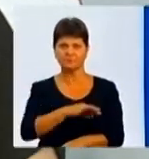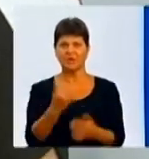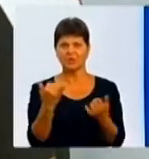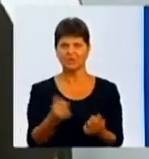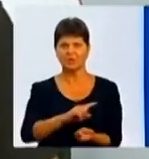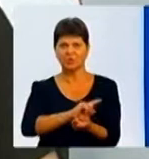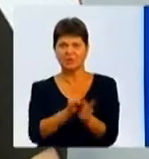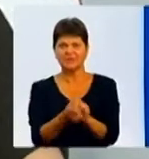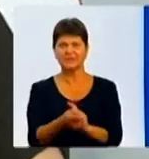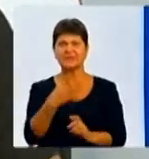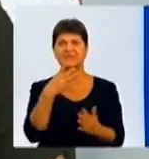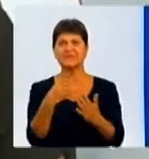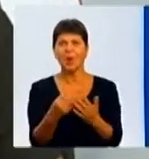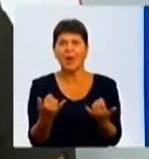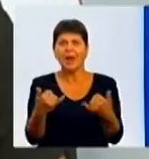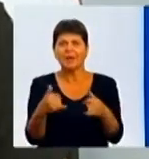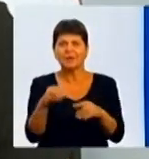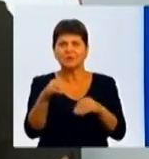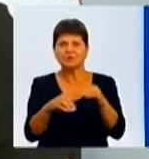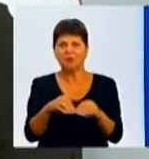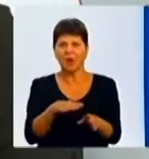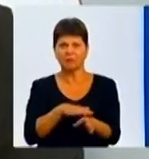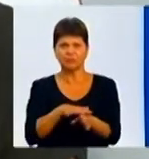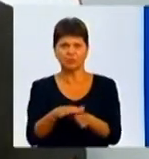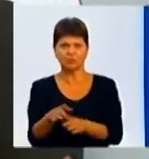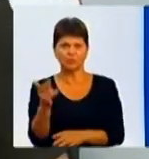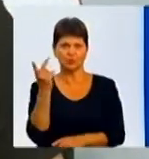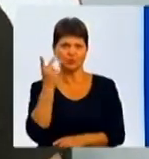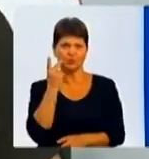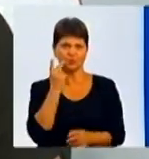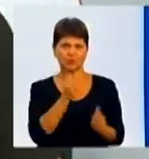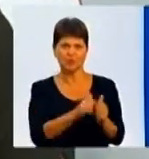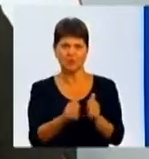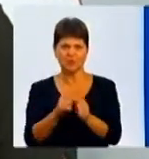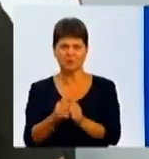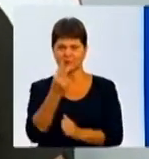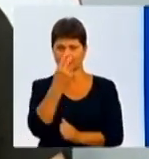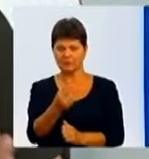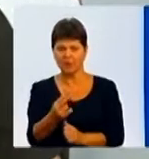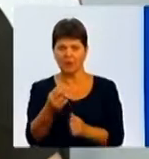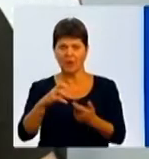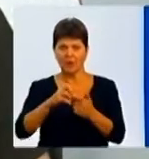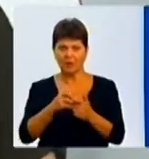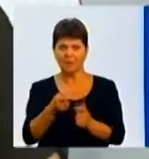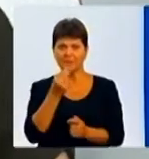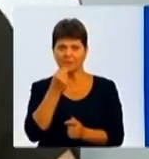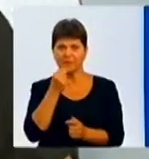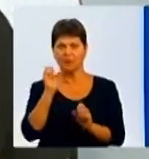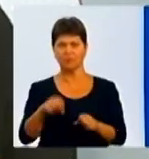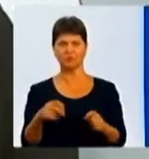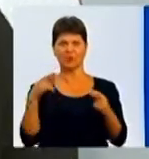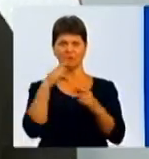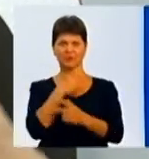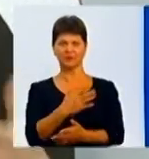свій хімічний склад і часто абсолютно, на перший погляд, істивним грибом можна отруїтися. Ваша думка і